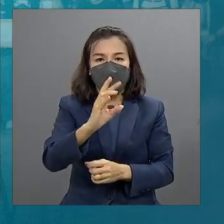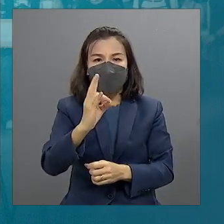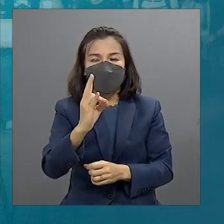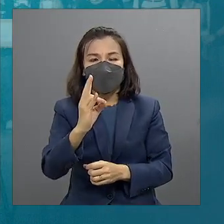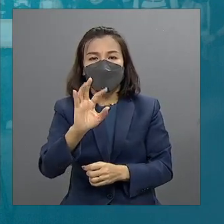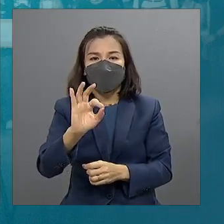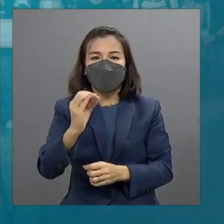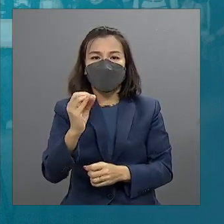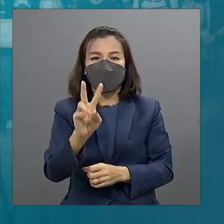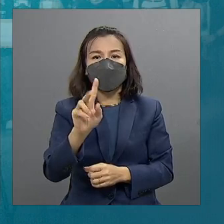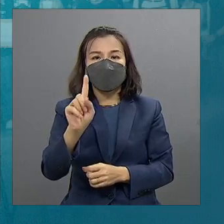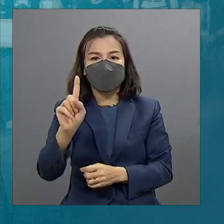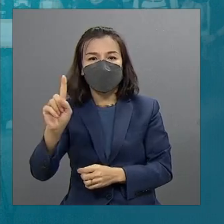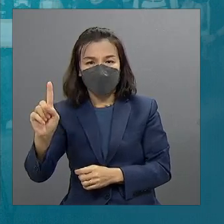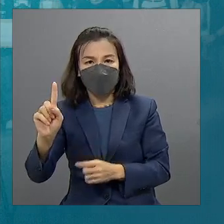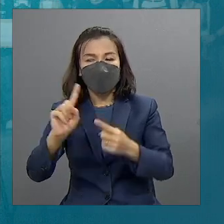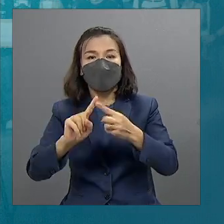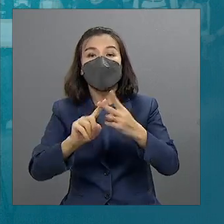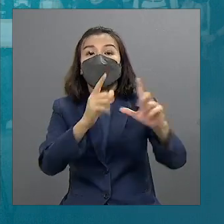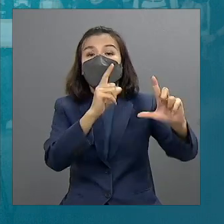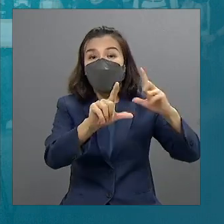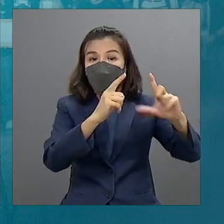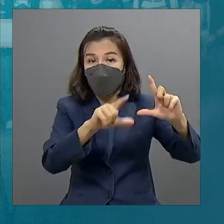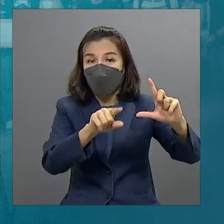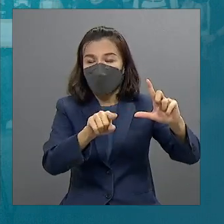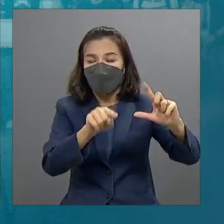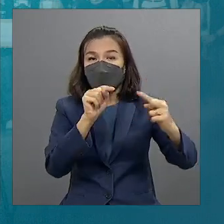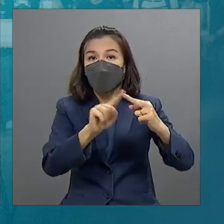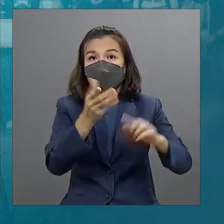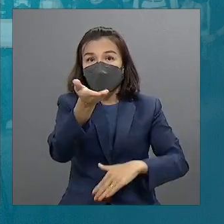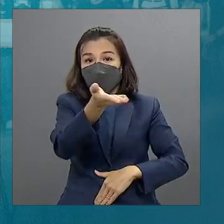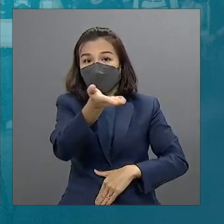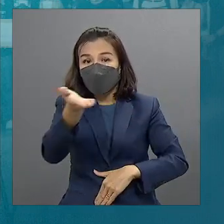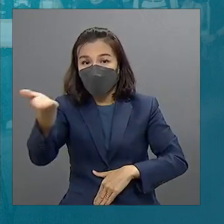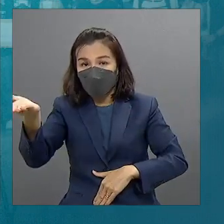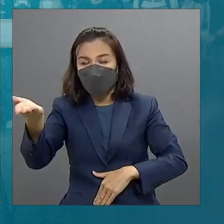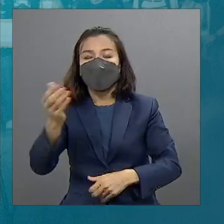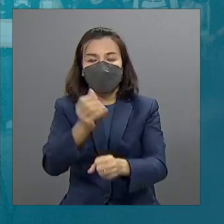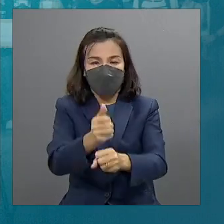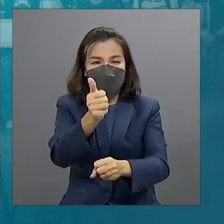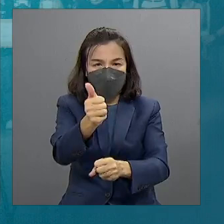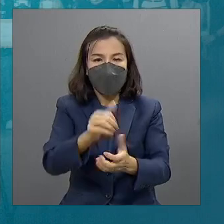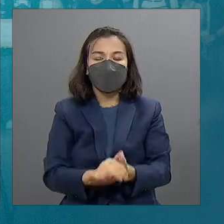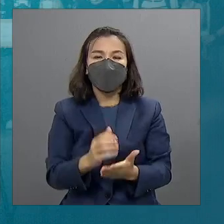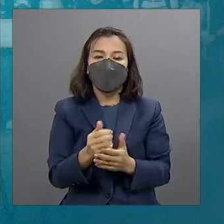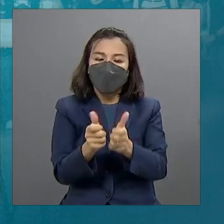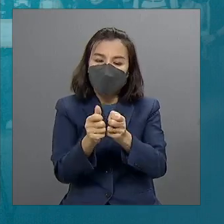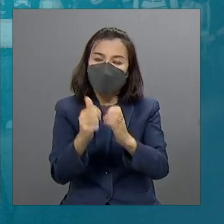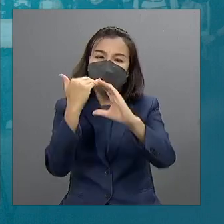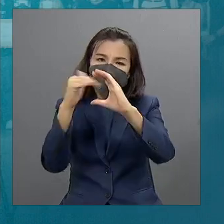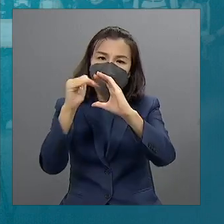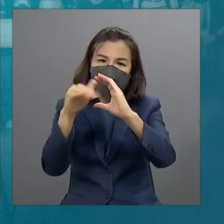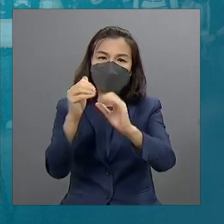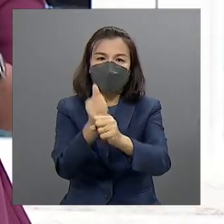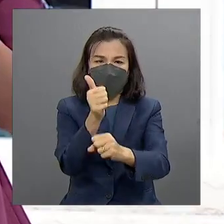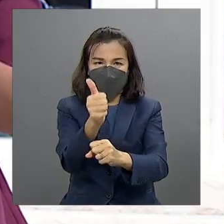ค่ะ รวมถึง Line ID นะคะแดร้องทุกไทยPBS ก็พ่พาอาศัยกันได้ป้ายแรกไปดู